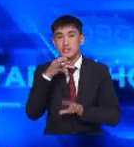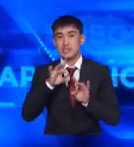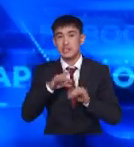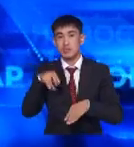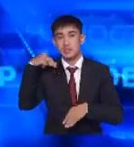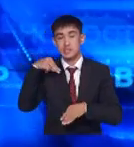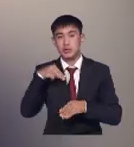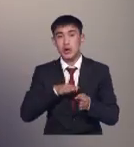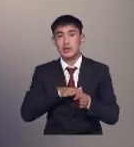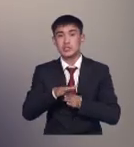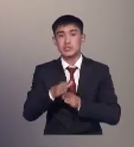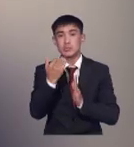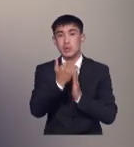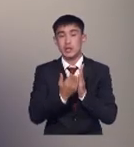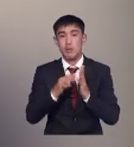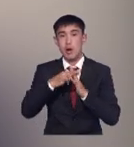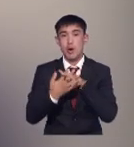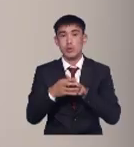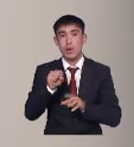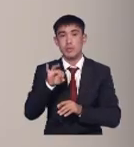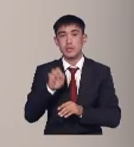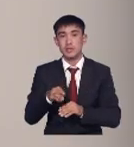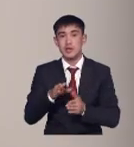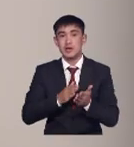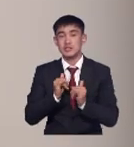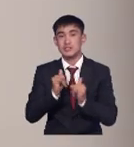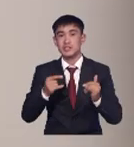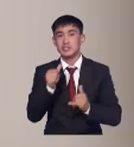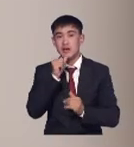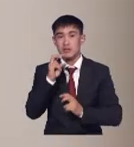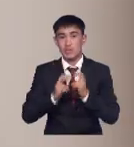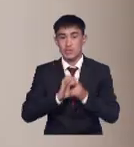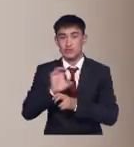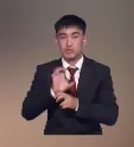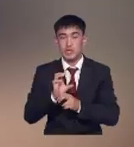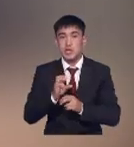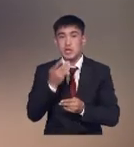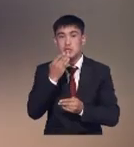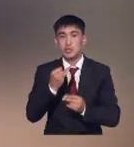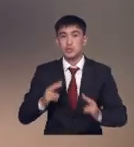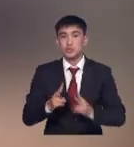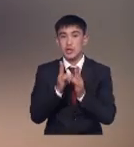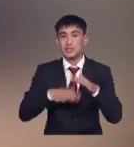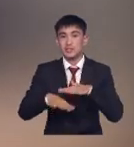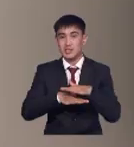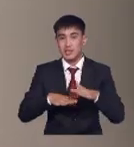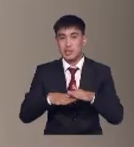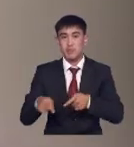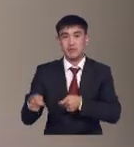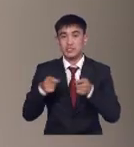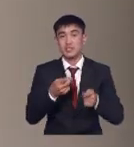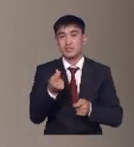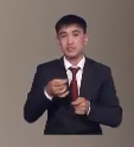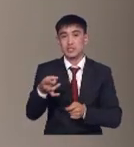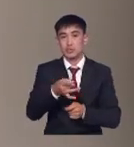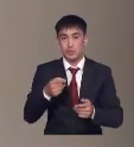рассказал президенту о реализации программы аула монат развитии сахарного производства индустриального сектора и привлечения